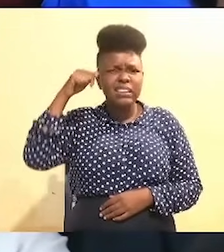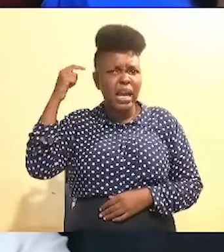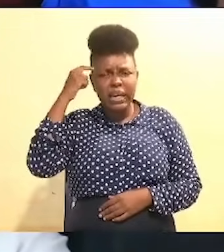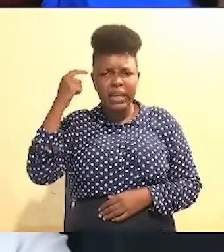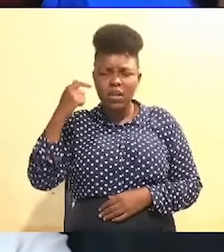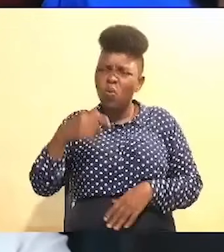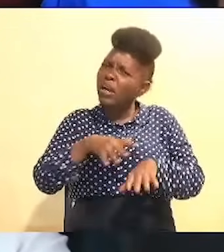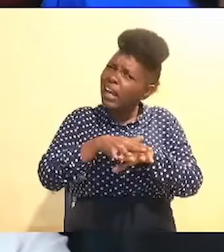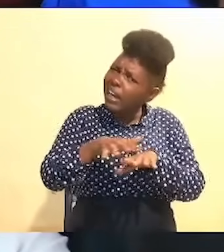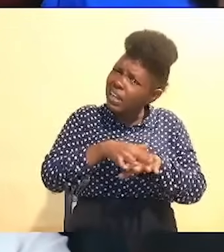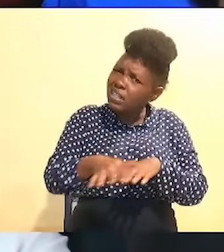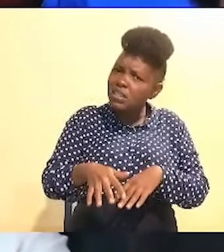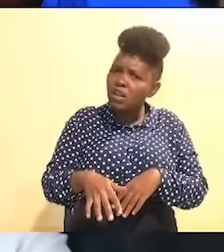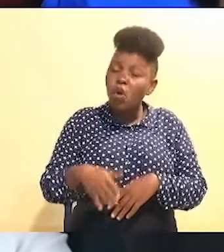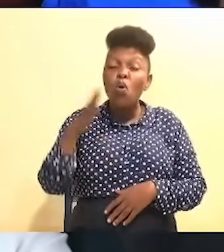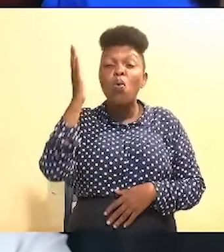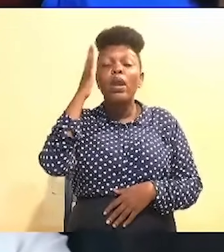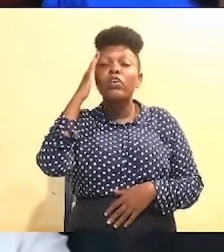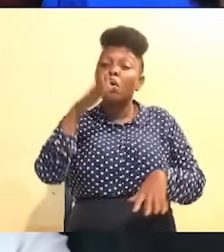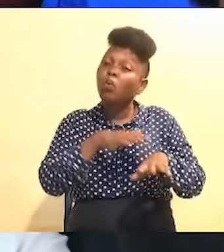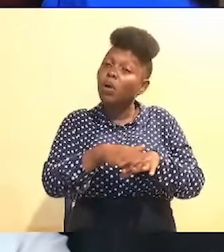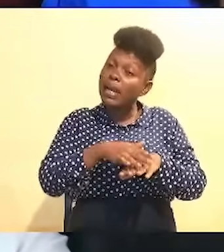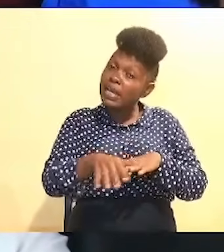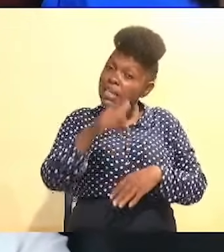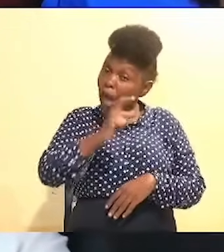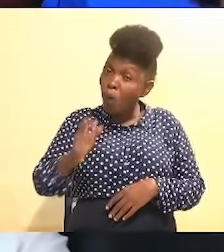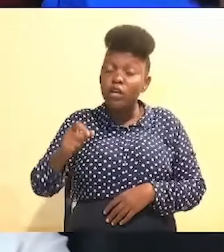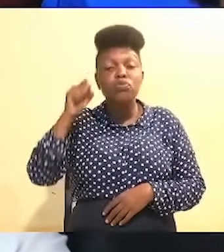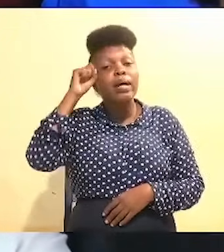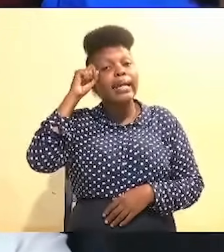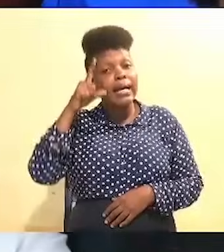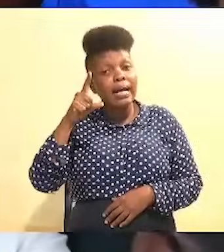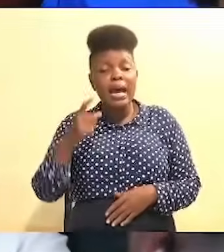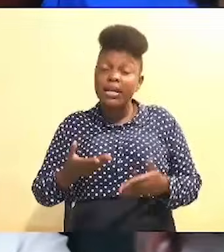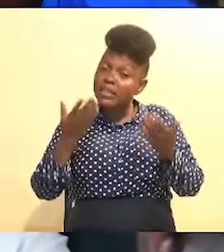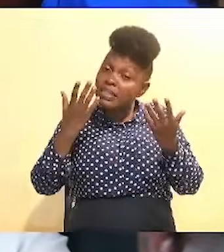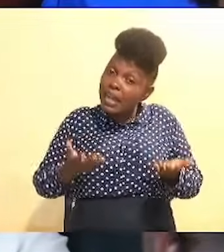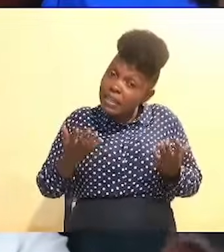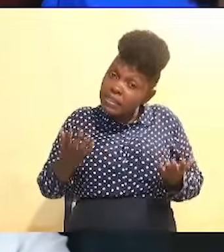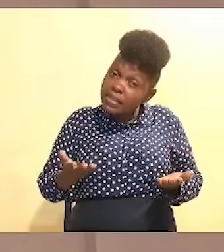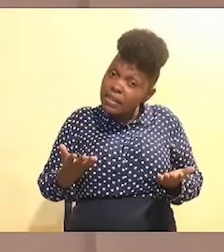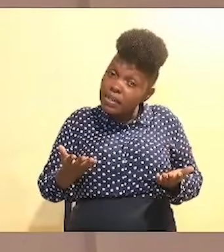Unaeleza. Unajua kueleza na watu wanaelewa. Sasa